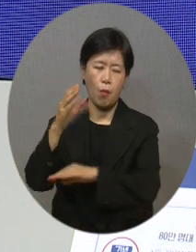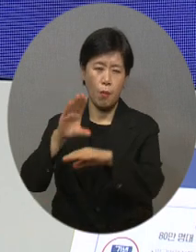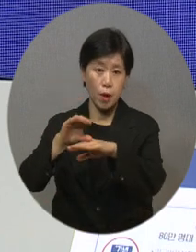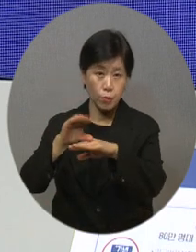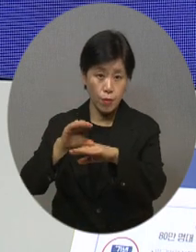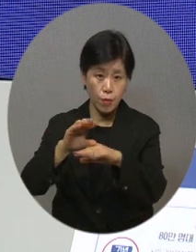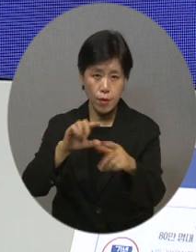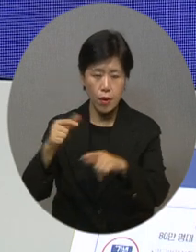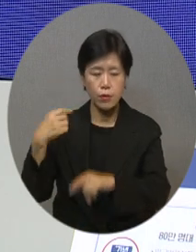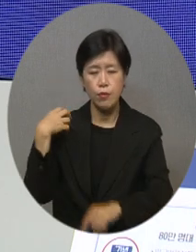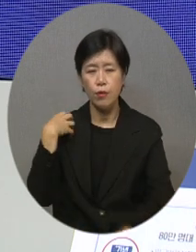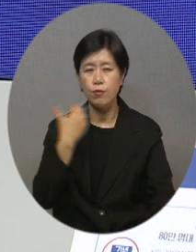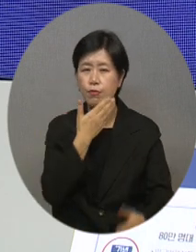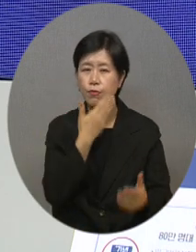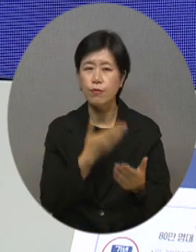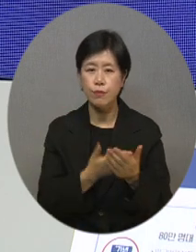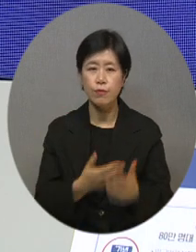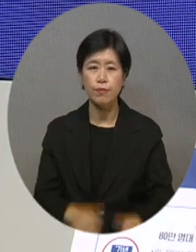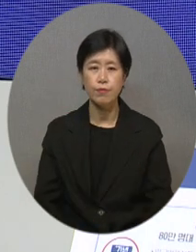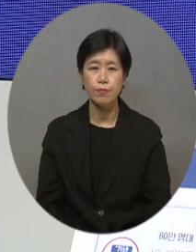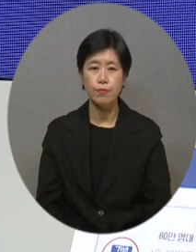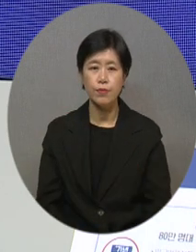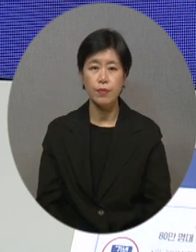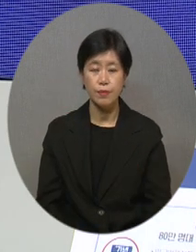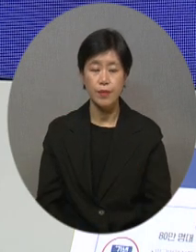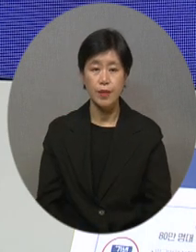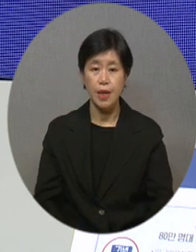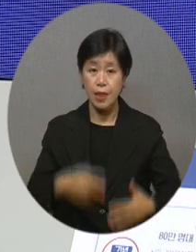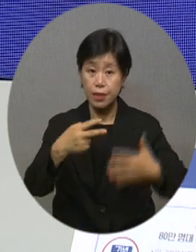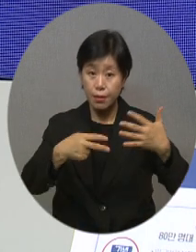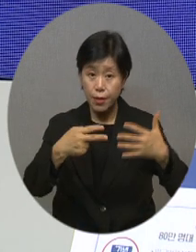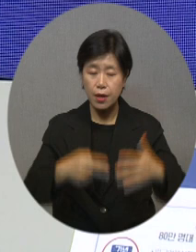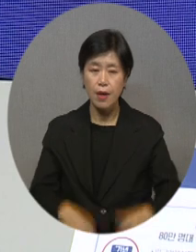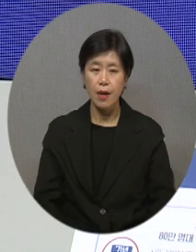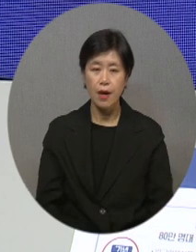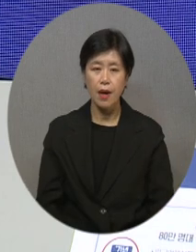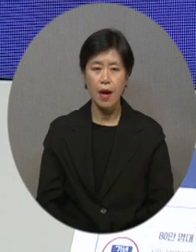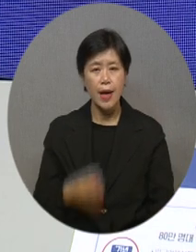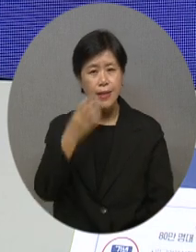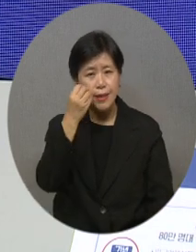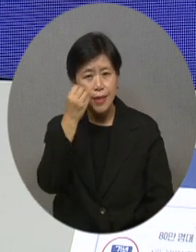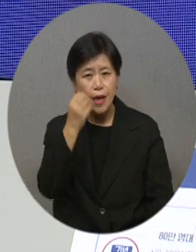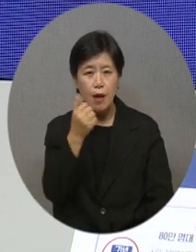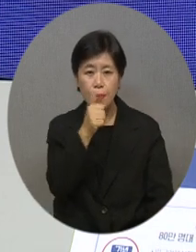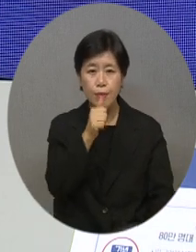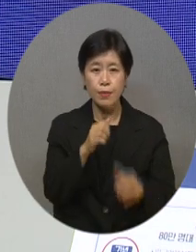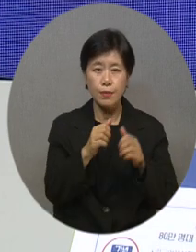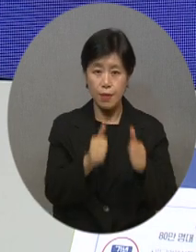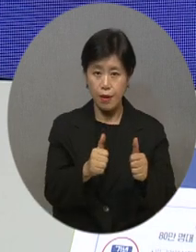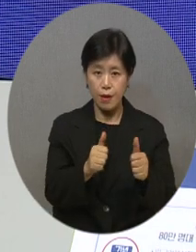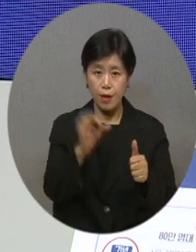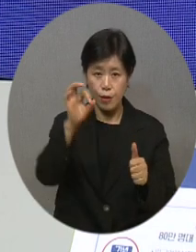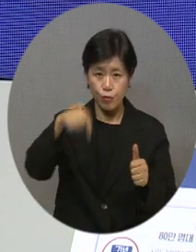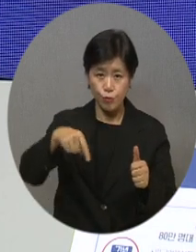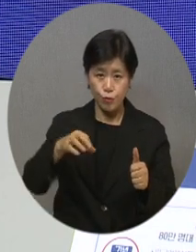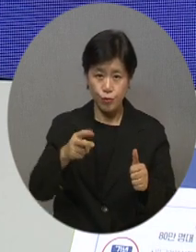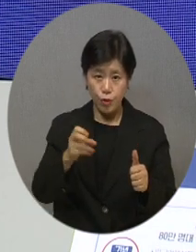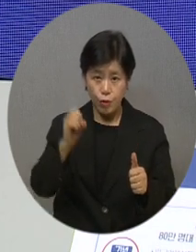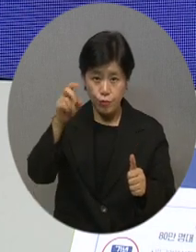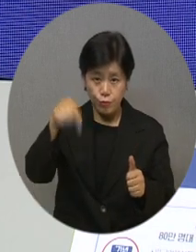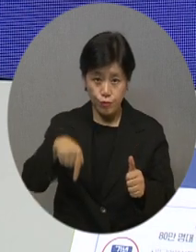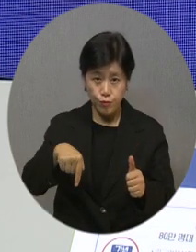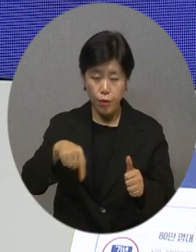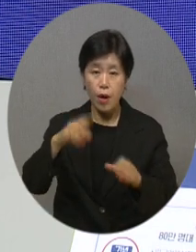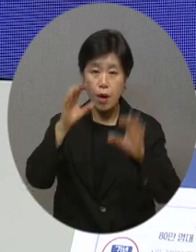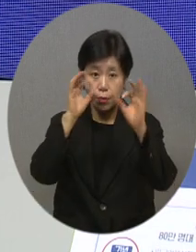아까 말씀드린 것처럼 우리 이상한 변호사 우영우에서 정말 우영우에 정말로 이렇게 열심히 사는 모습, 변호사면서 이렇게